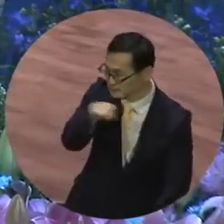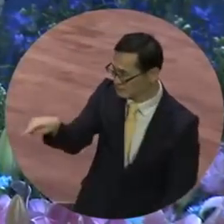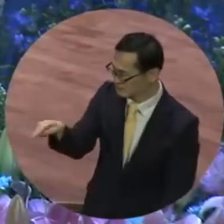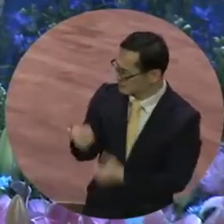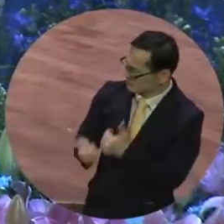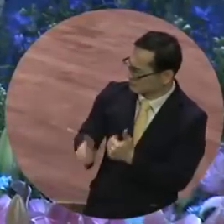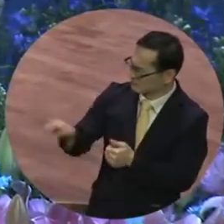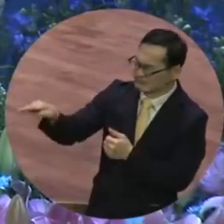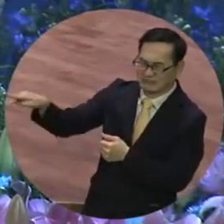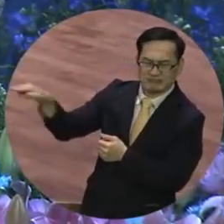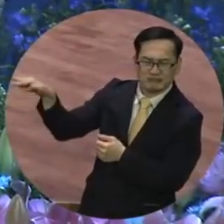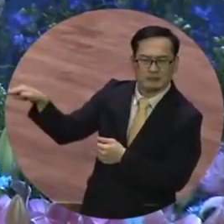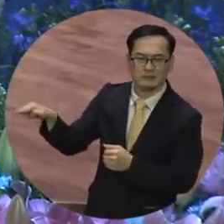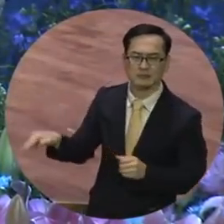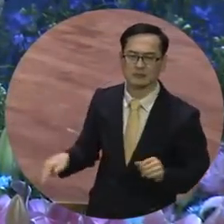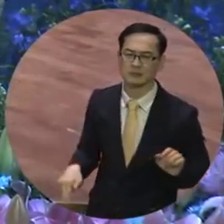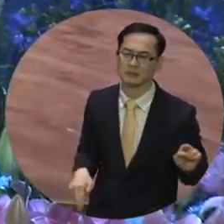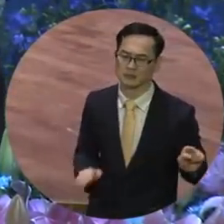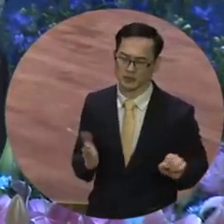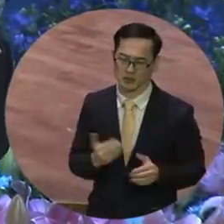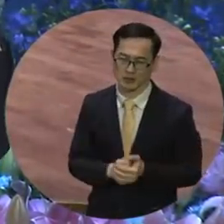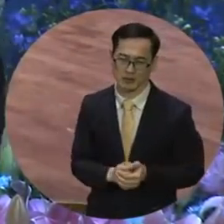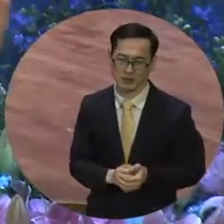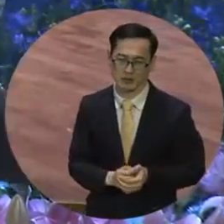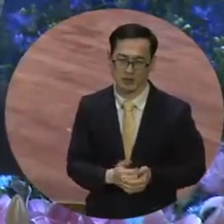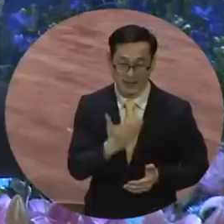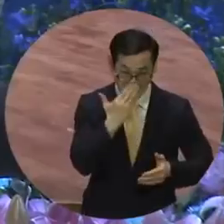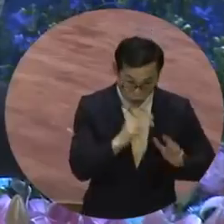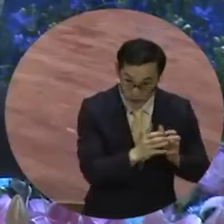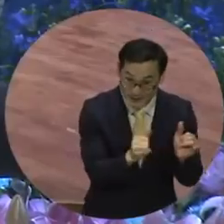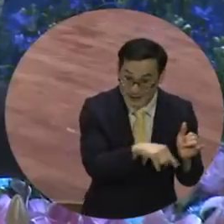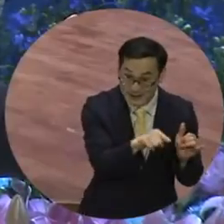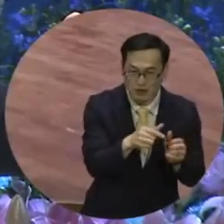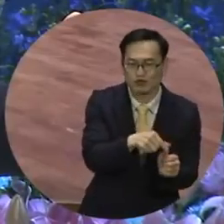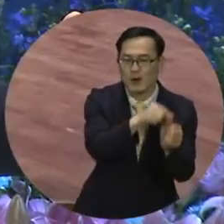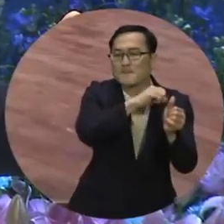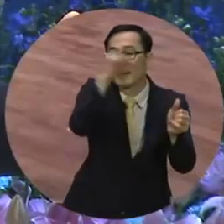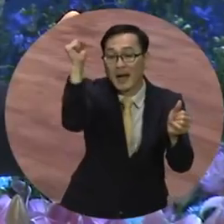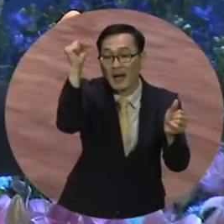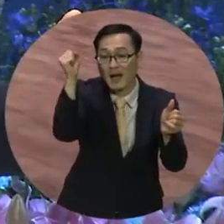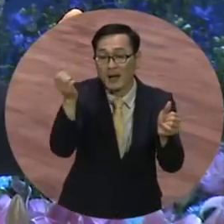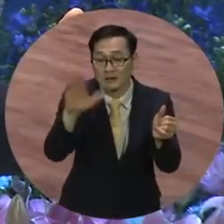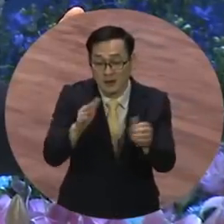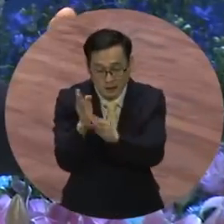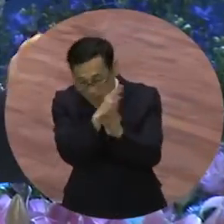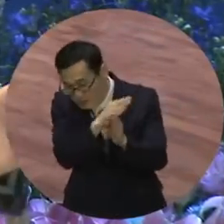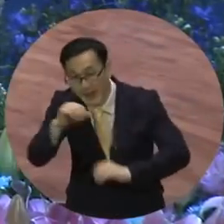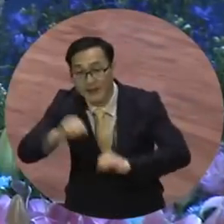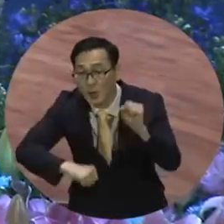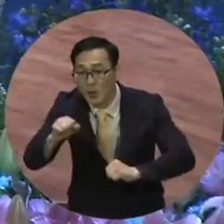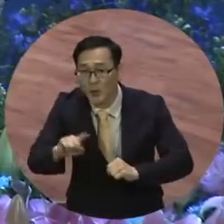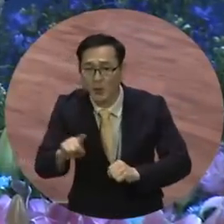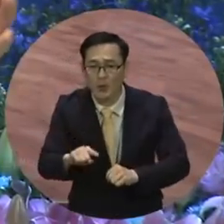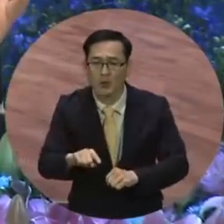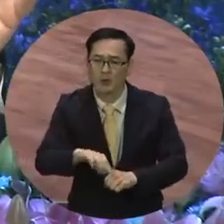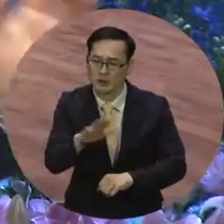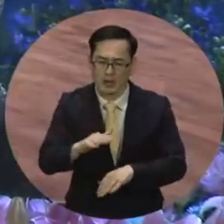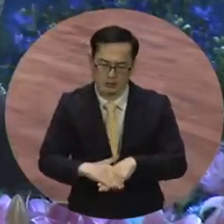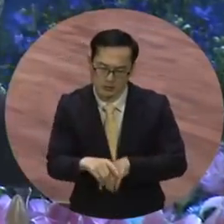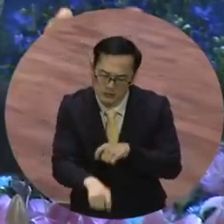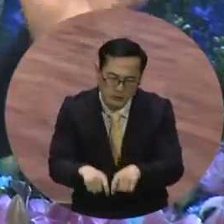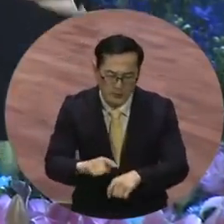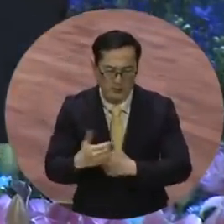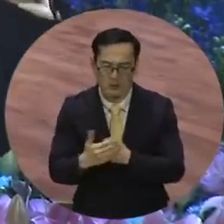유대교인들이 구원받았다니까요. 받아놓고 행함은 율법으로 가지고 전부 다 하는 거예요, 신앙생활. 그러니까